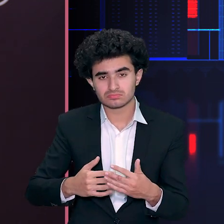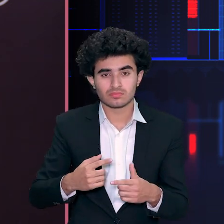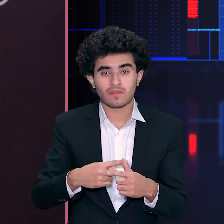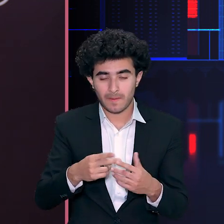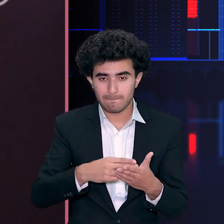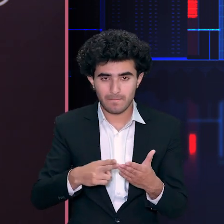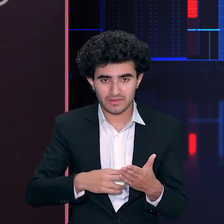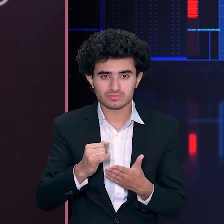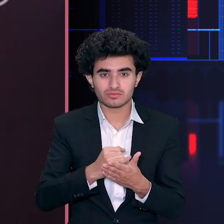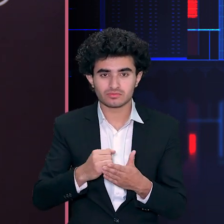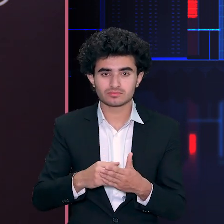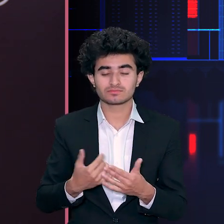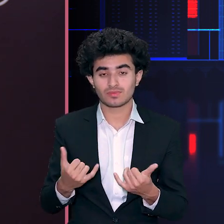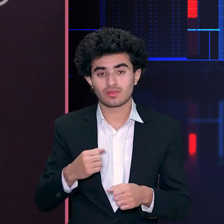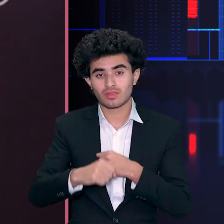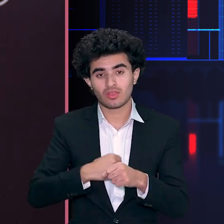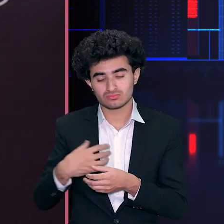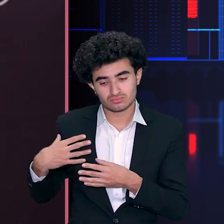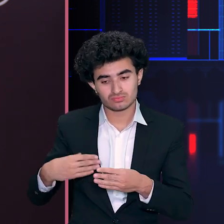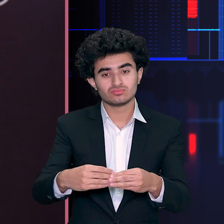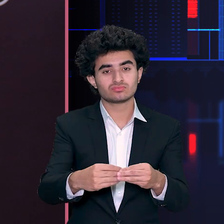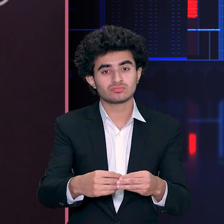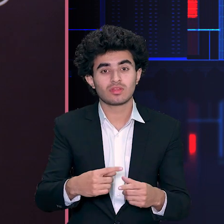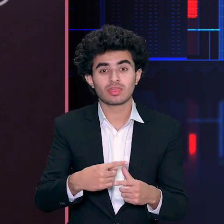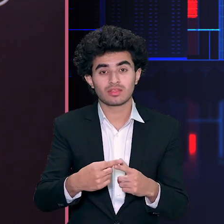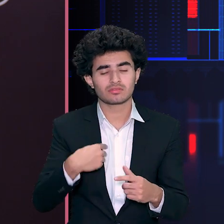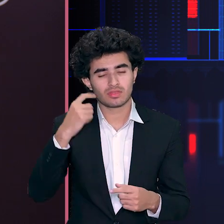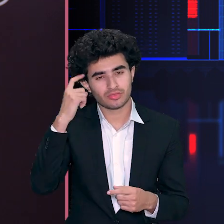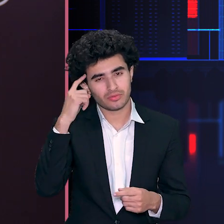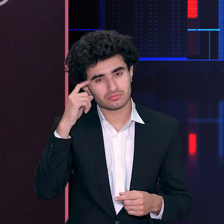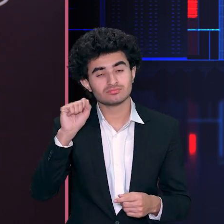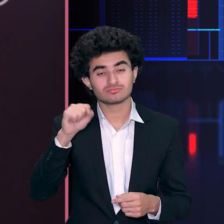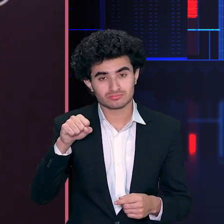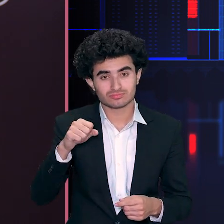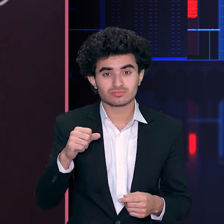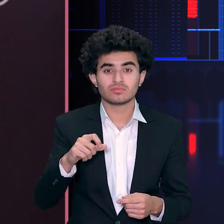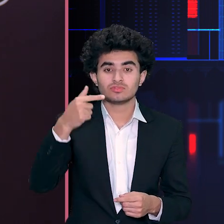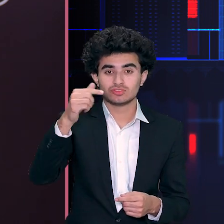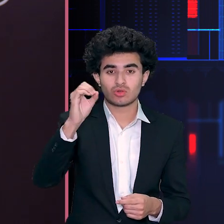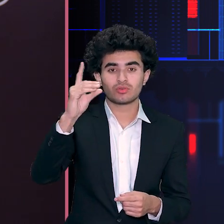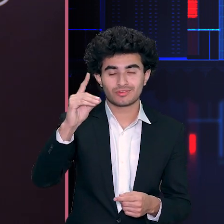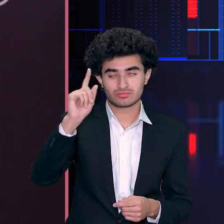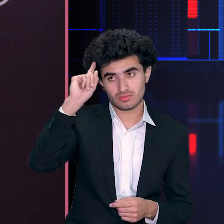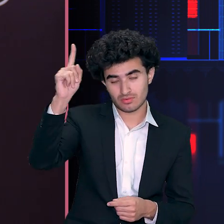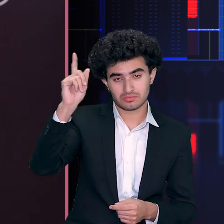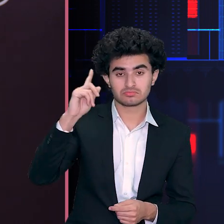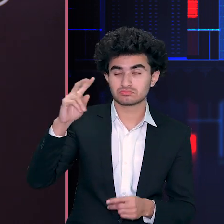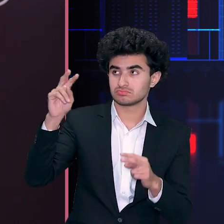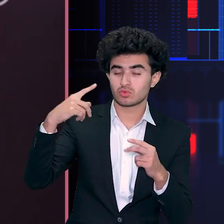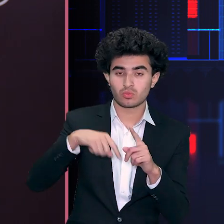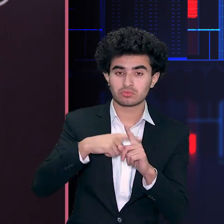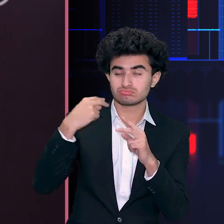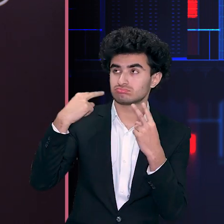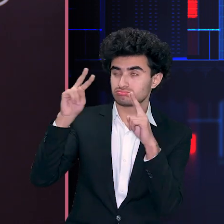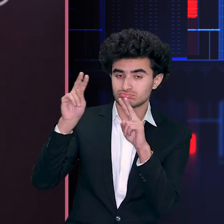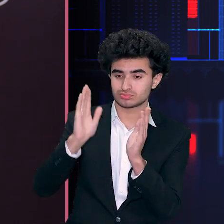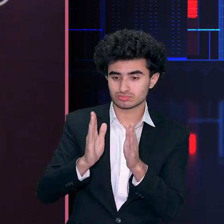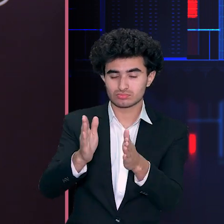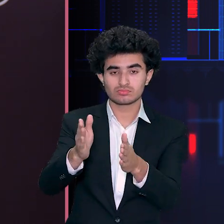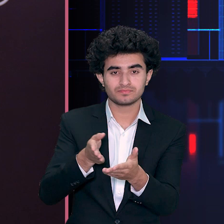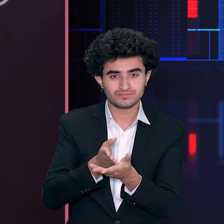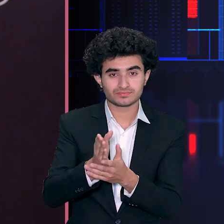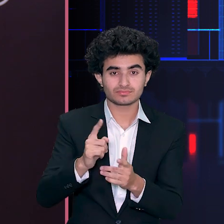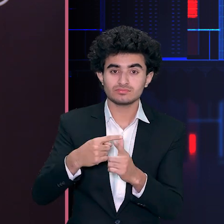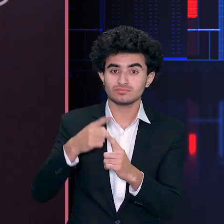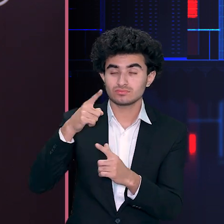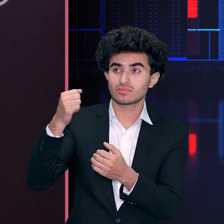کے اس تک آ گیا، تب مجھے پتہ چلا کہ اللہ جب اپنی طرف مخاطب کرتا ہے تو وہ آپ کو جو نعمتیں